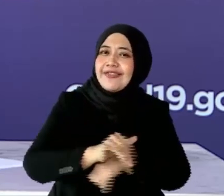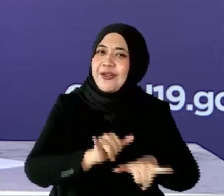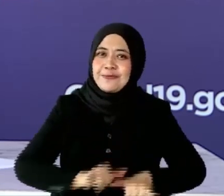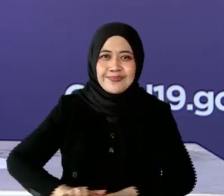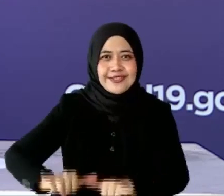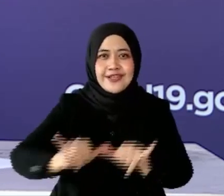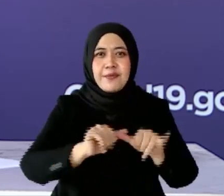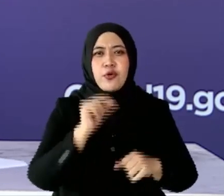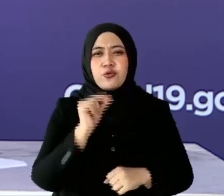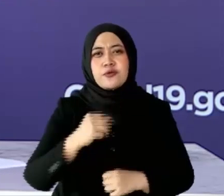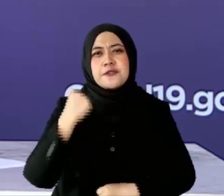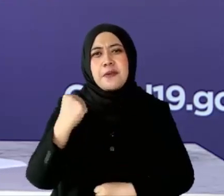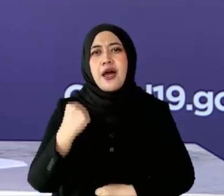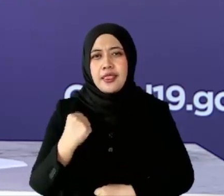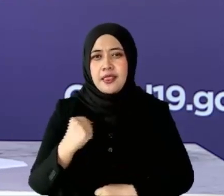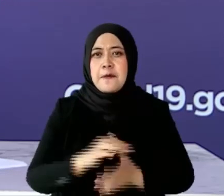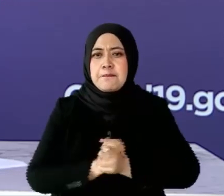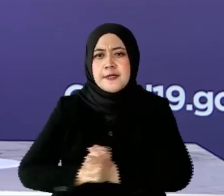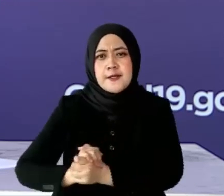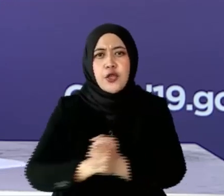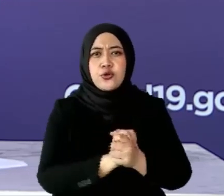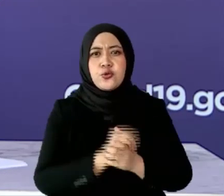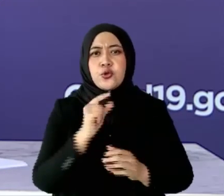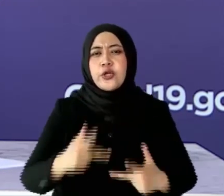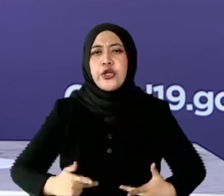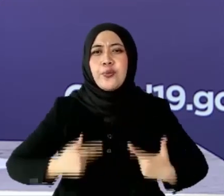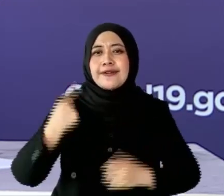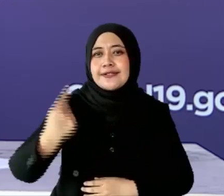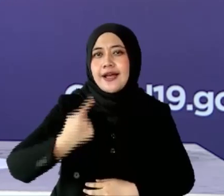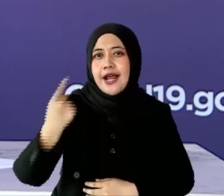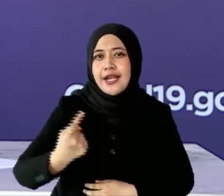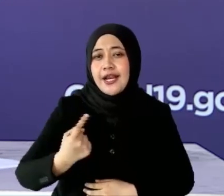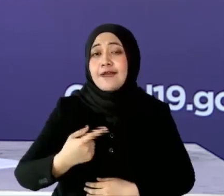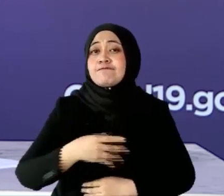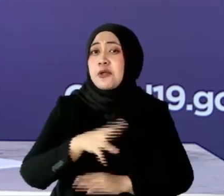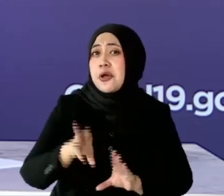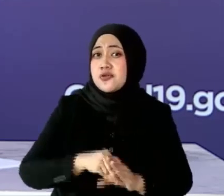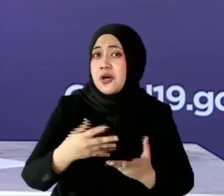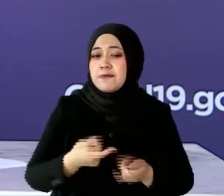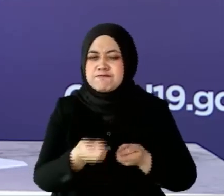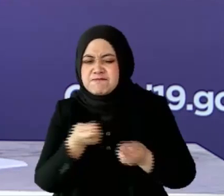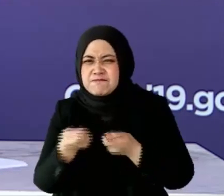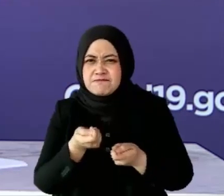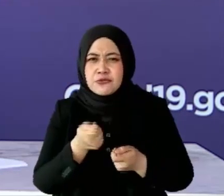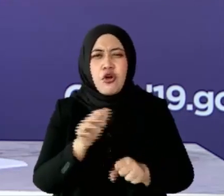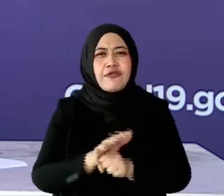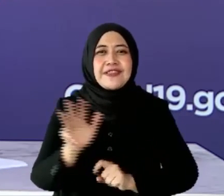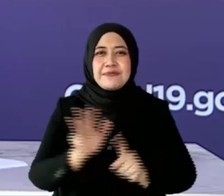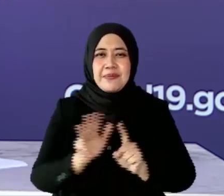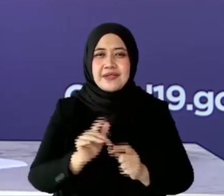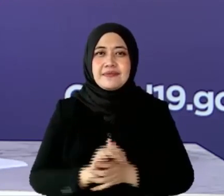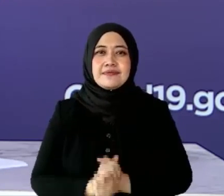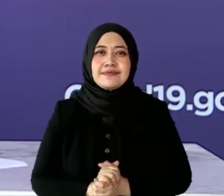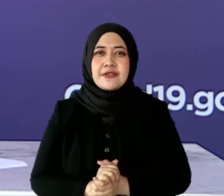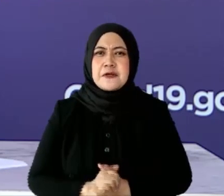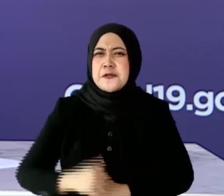persatuan dalam kehidupan sehari-hari termasuk juga dalam upaya pengendalian COVID-19. Semangat